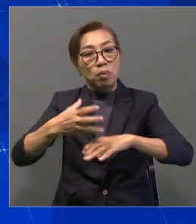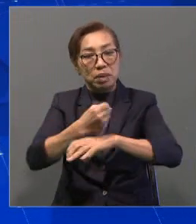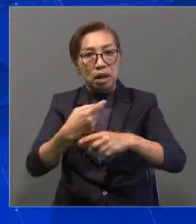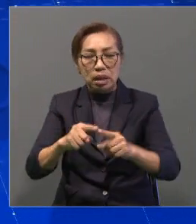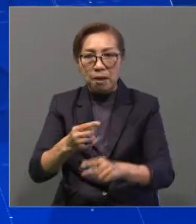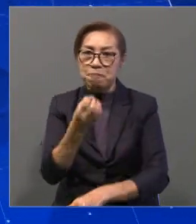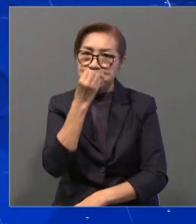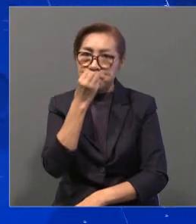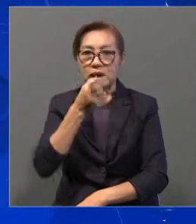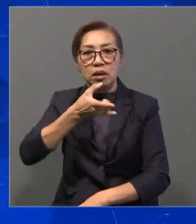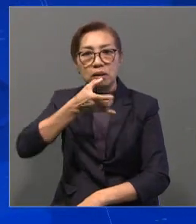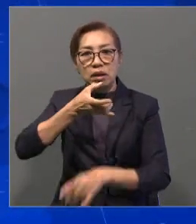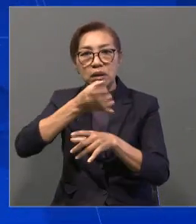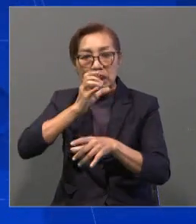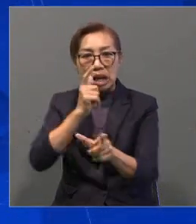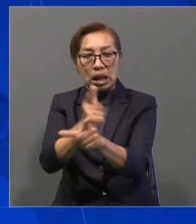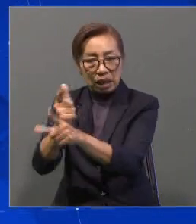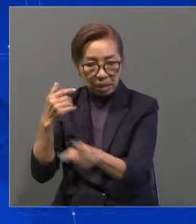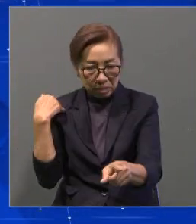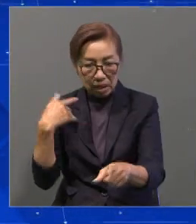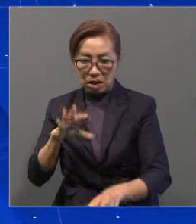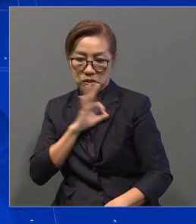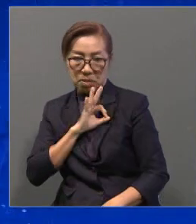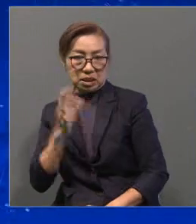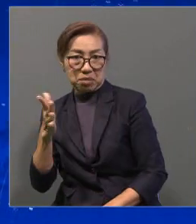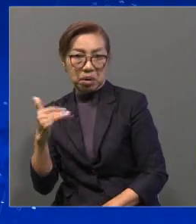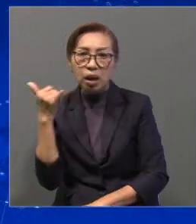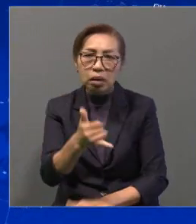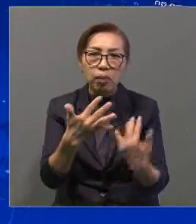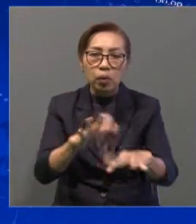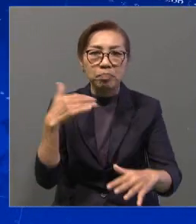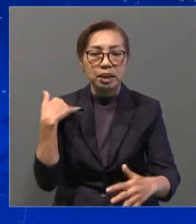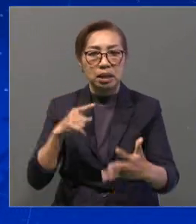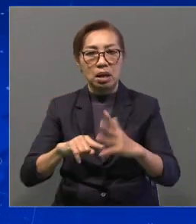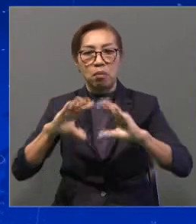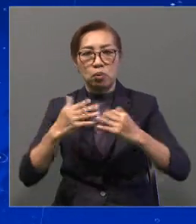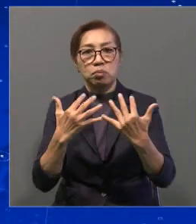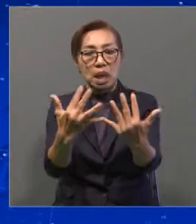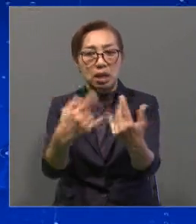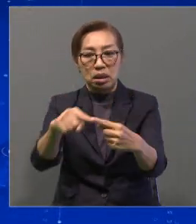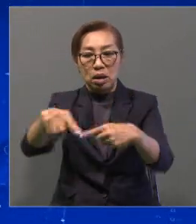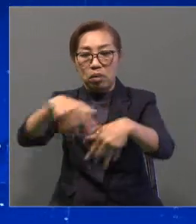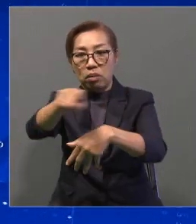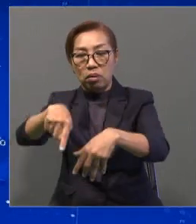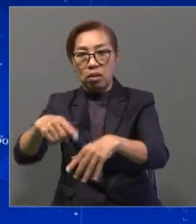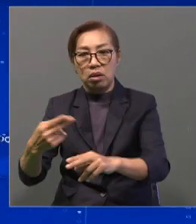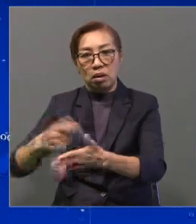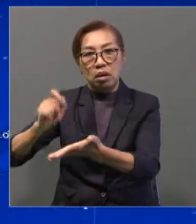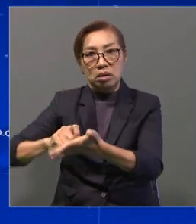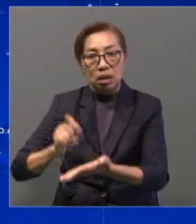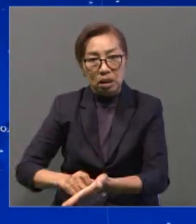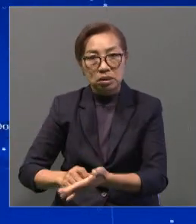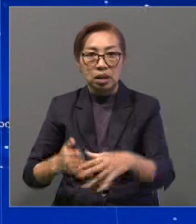เครื่องดื่มและมีคนที่ไม่ได้เป็นสมาชิกของพรรคเข้าร่วมงานด้วยการจัดประชุมใหญ่แต่ไม่ได้ให้ผู้เข้าร่วมเซ็นชื่อประชุม